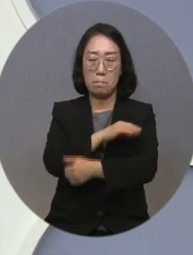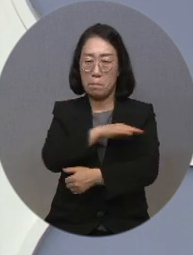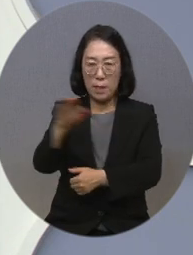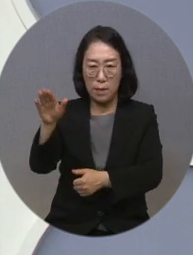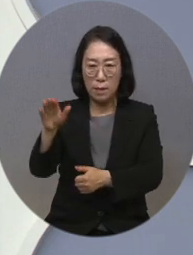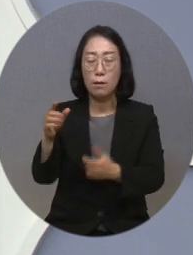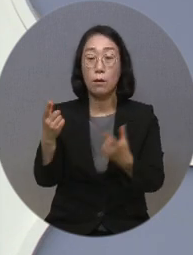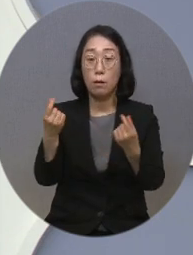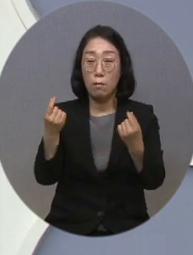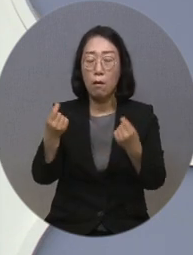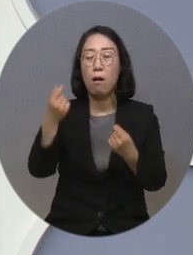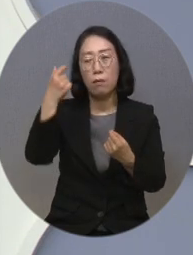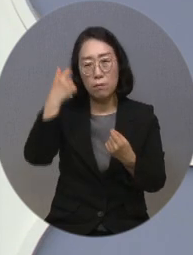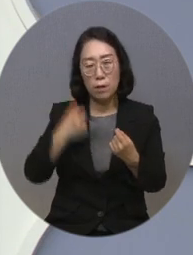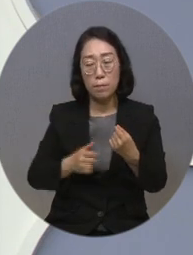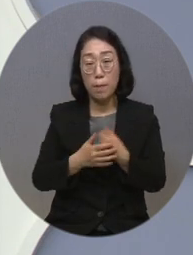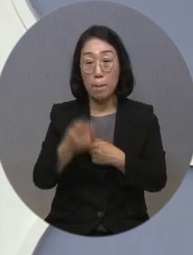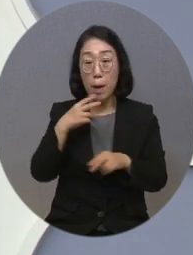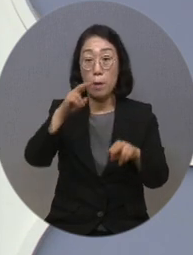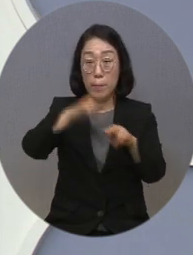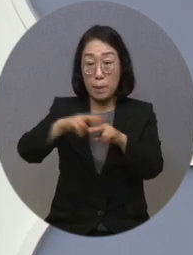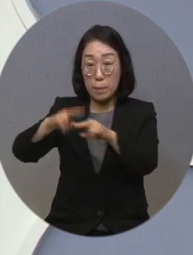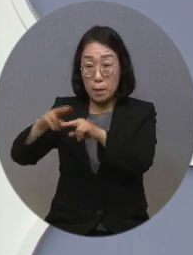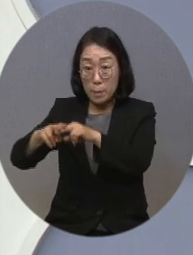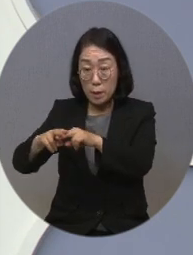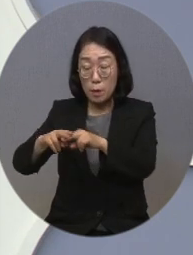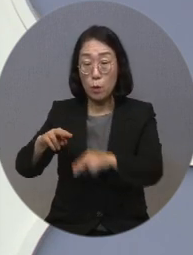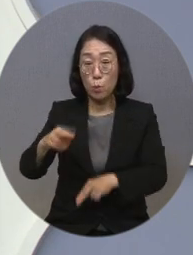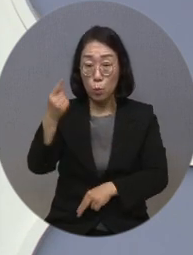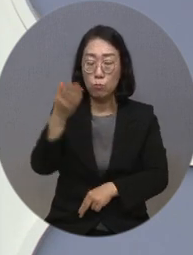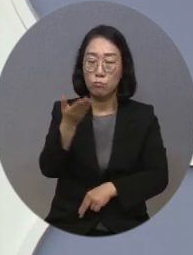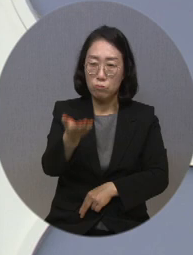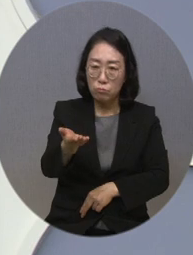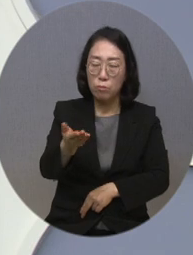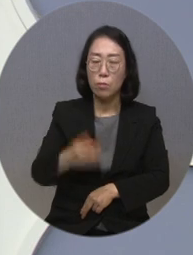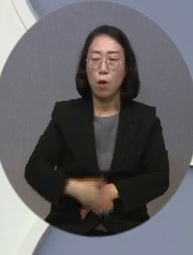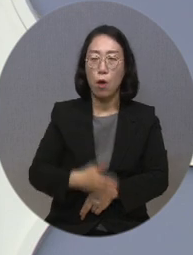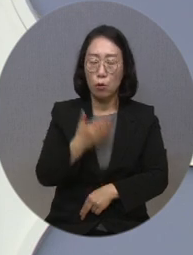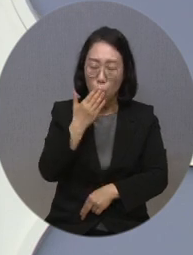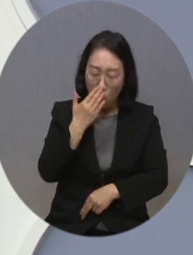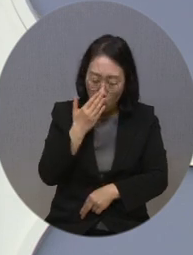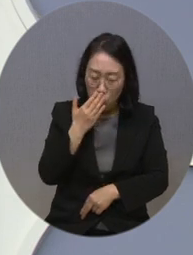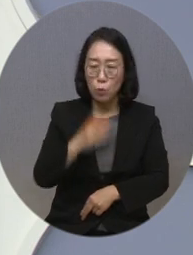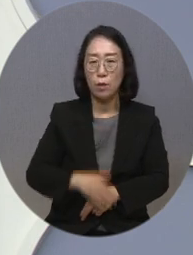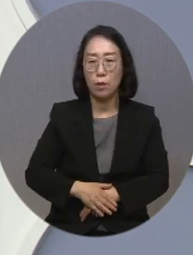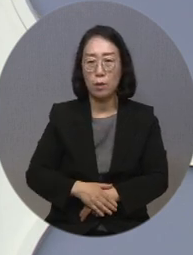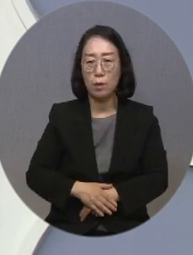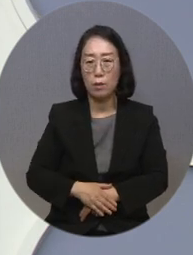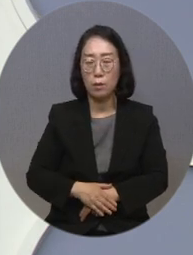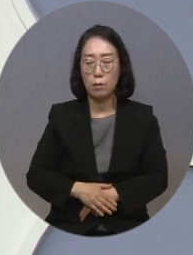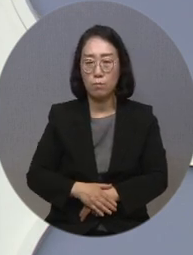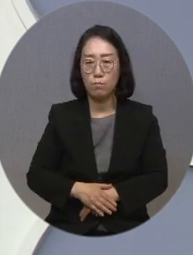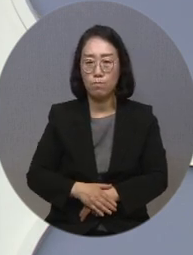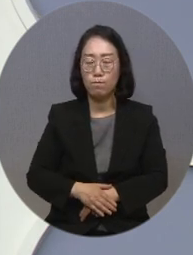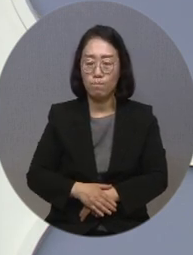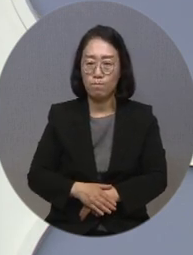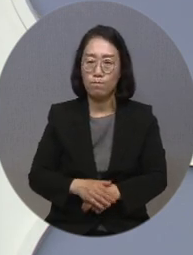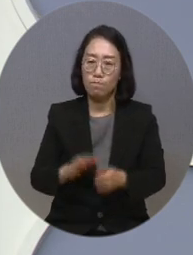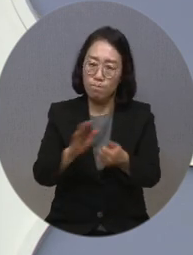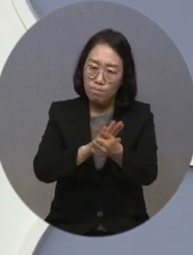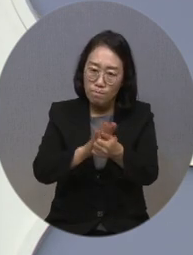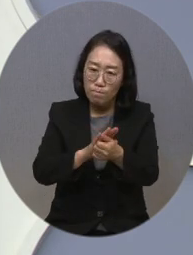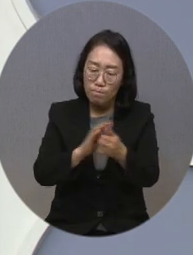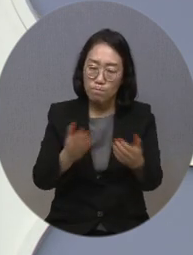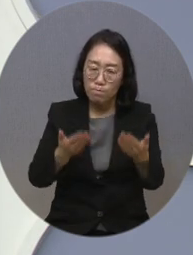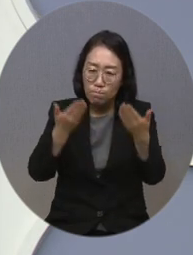네. 그렇게 의석을 차지했어도 지금 말씀하신 대로 국민들께 더 겸손하고 또 겸허하게 다가갔으면 오늘